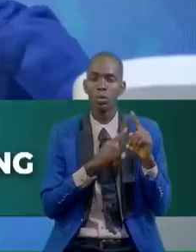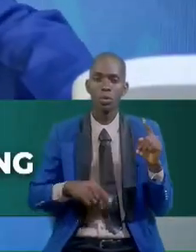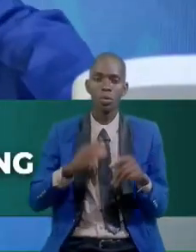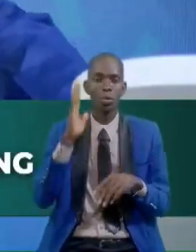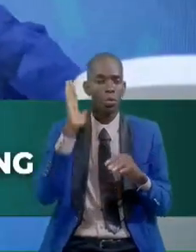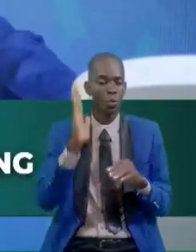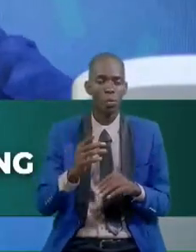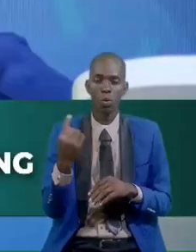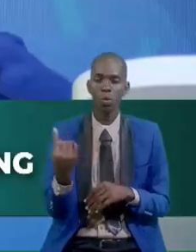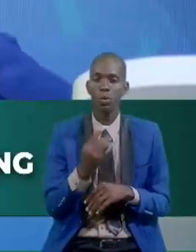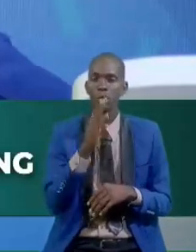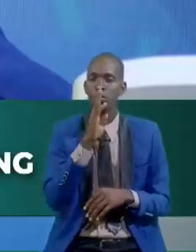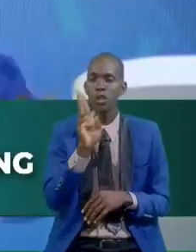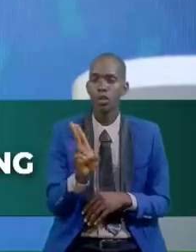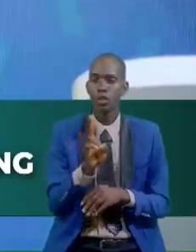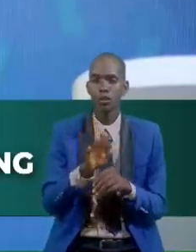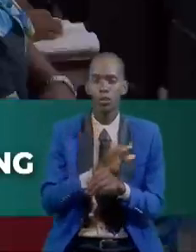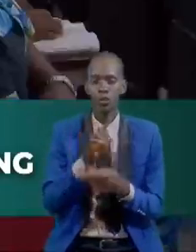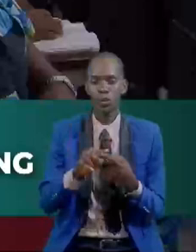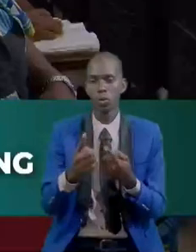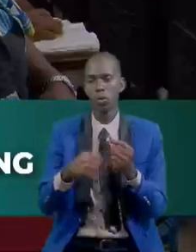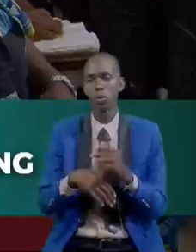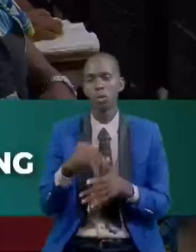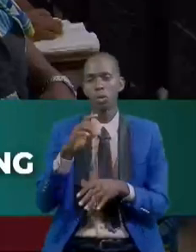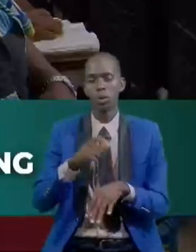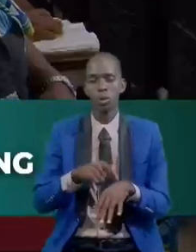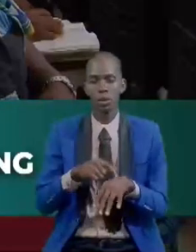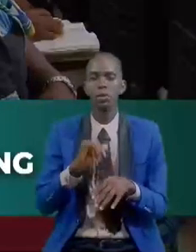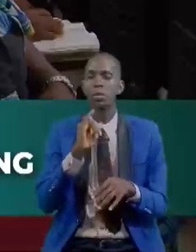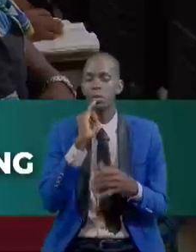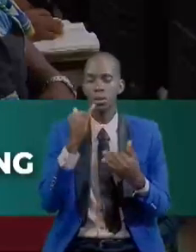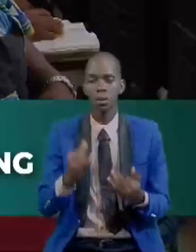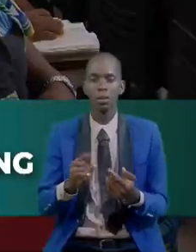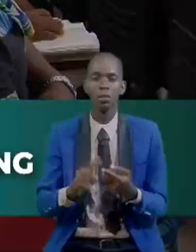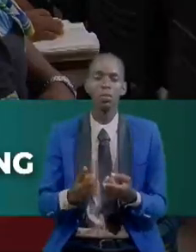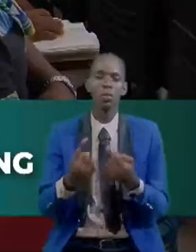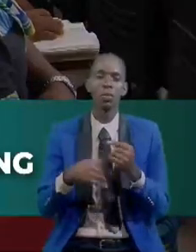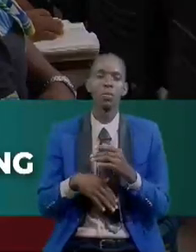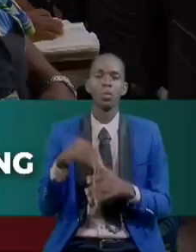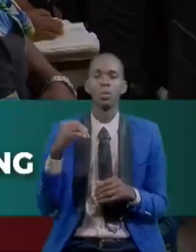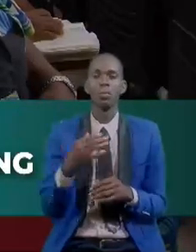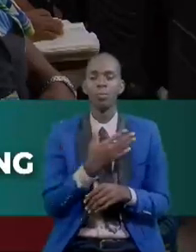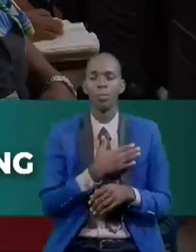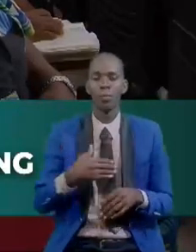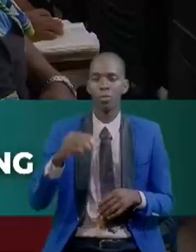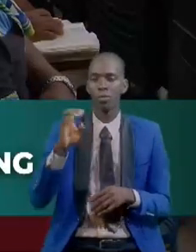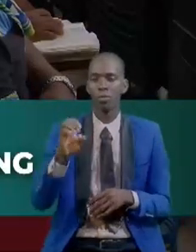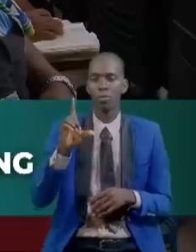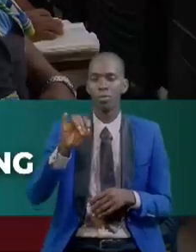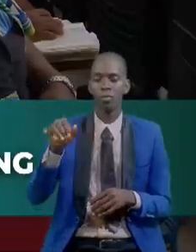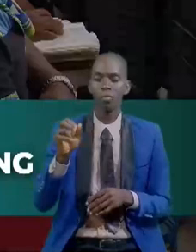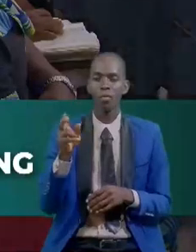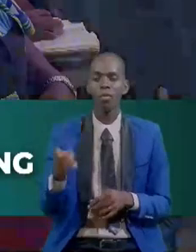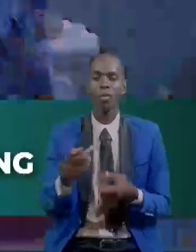sera utile que lorsque tu sortiras. Et ton heure a sonné, tu sortiras. Élie s'approcha